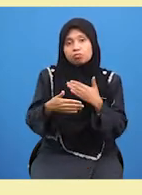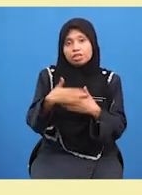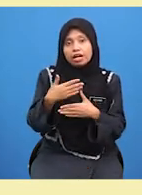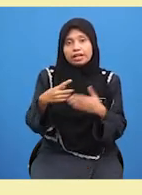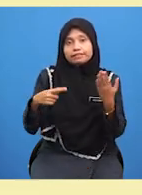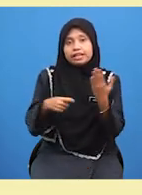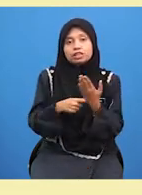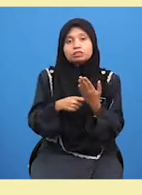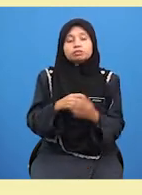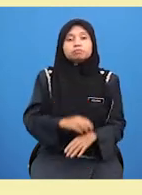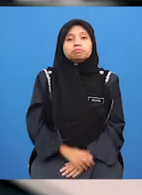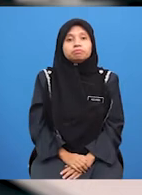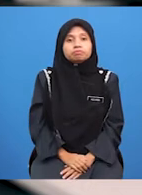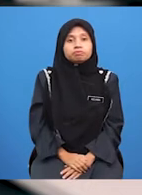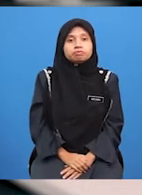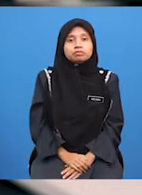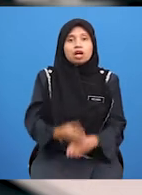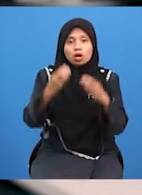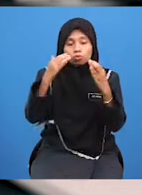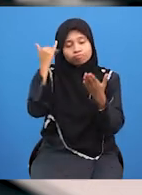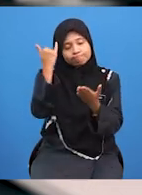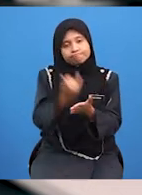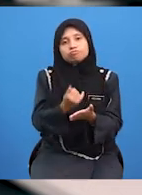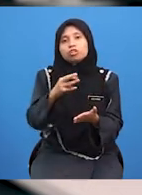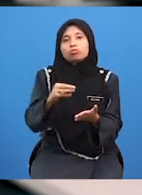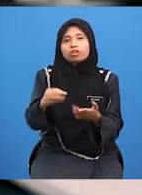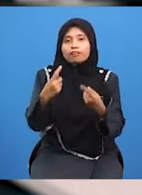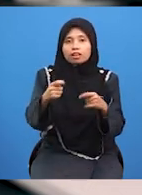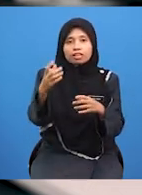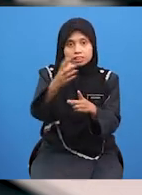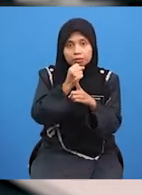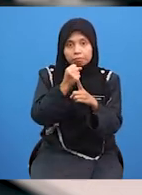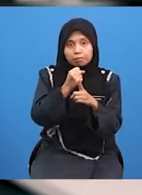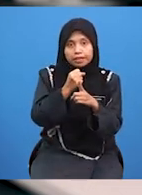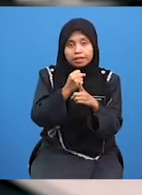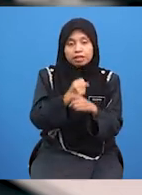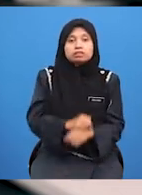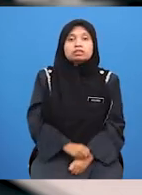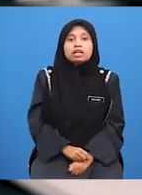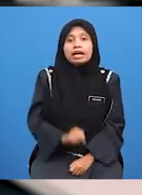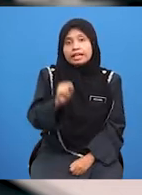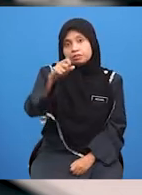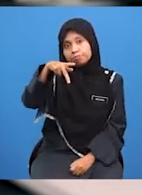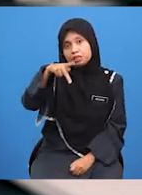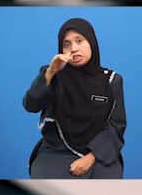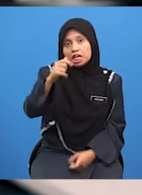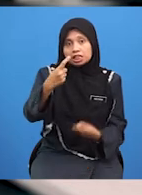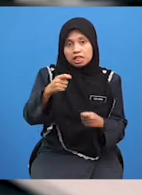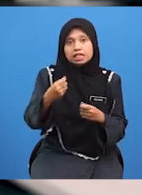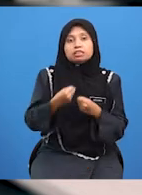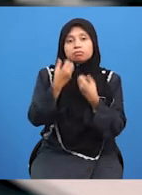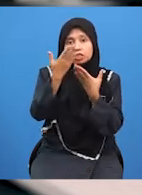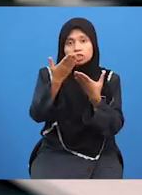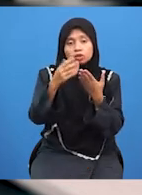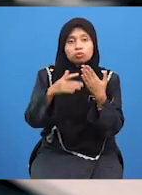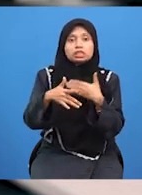kemudahan teknologi. Cikgu yakin murid-murid telah mencapai standard pembelajaran yang telah dinyatakan